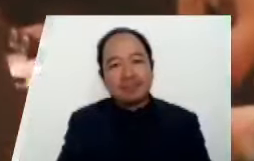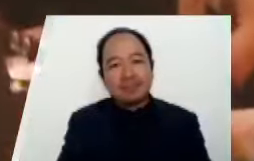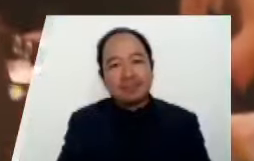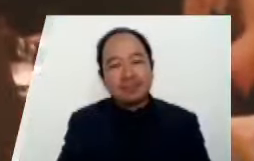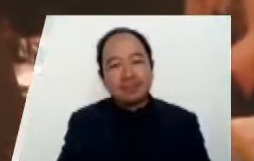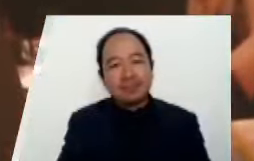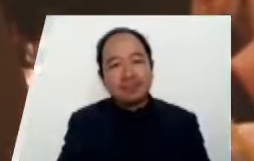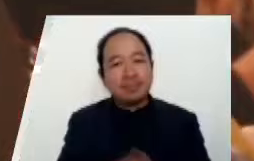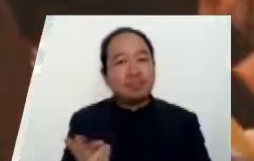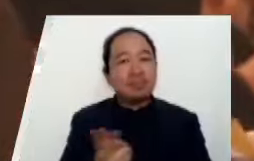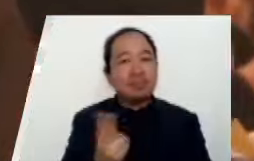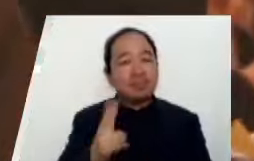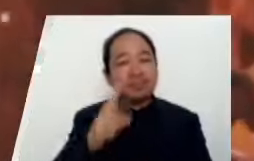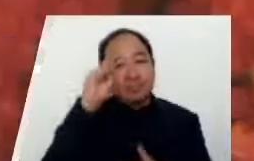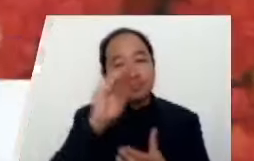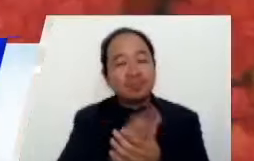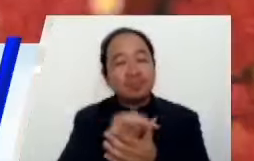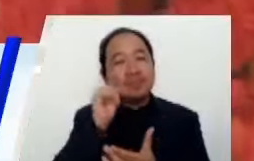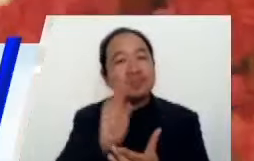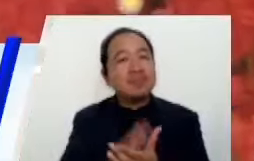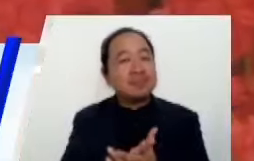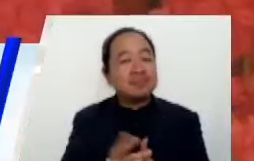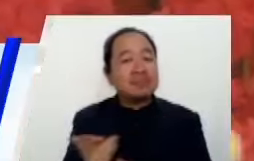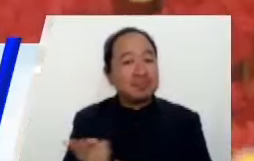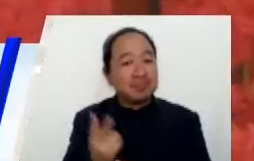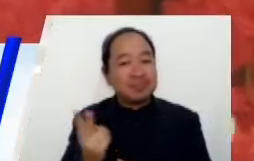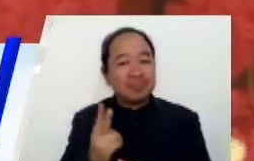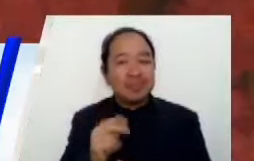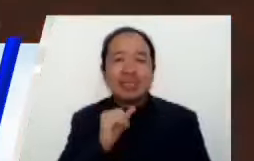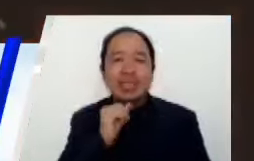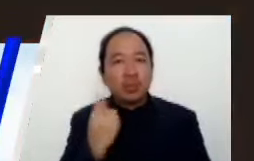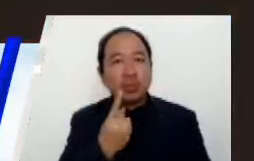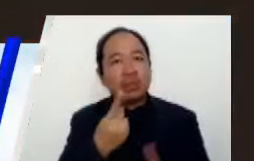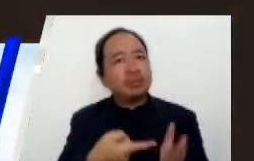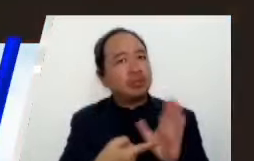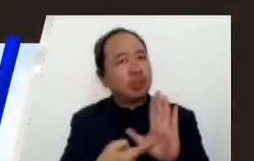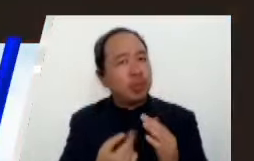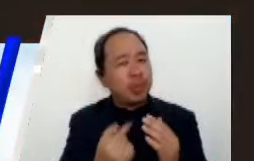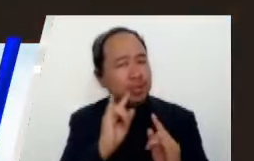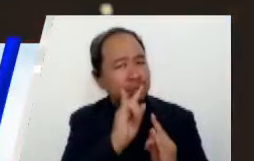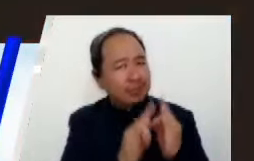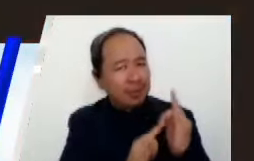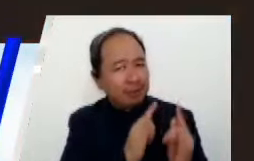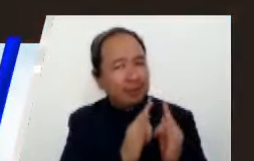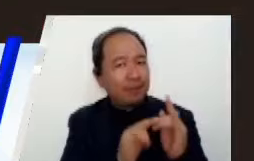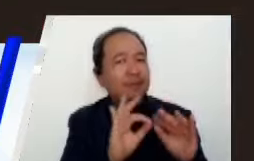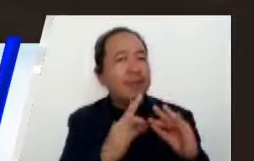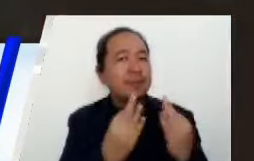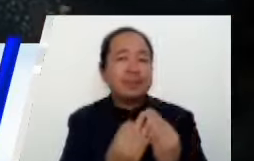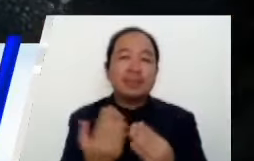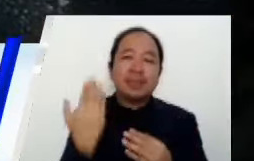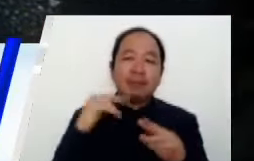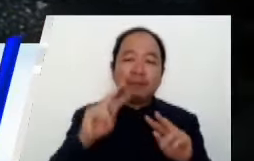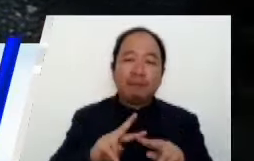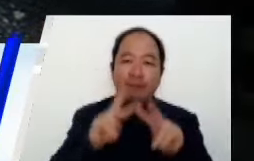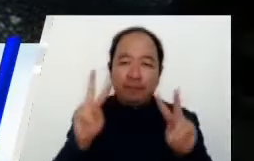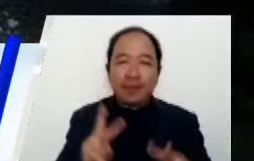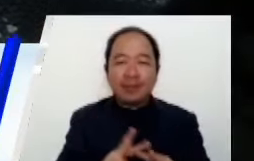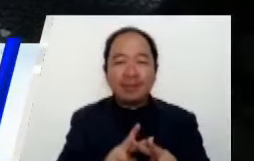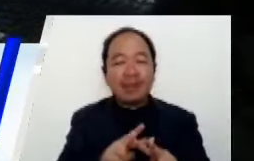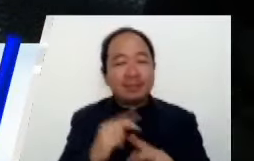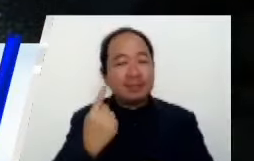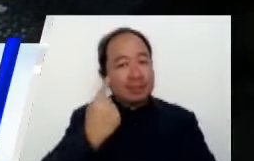Mag-asawang si Marife at Dennis, hindi lang ipinakita ang pagmamahal sa pamilya noong araw ng mga puso. Ang Valentine's Day kasi